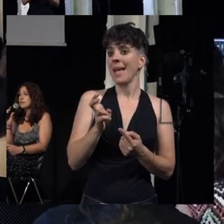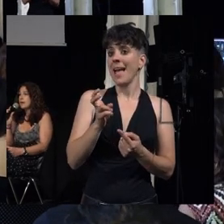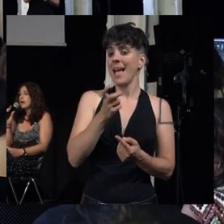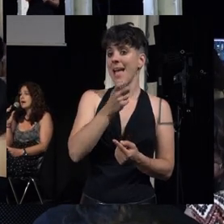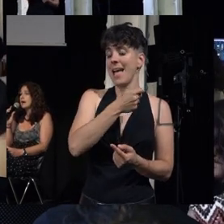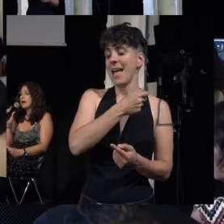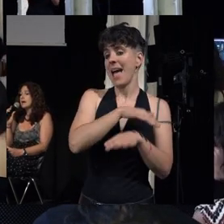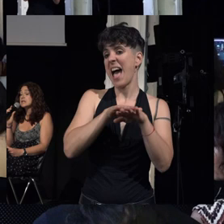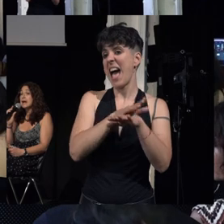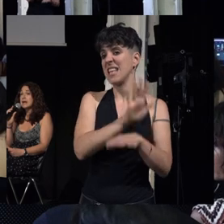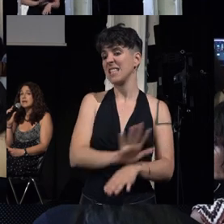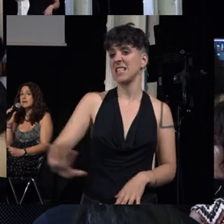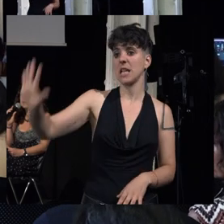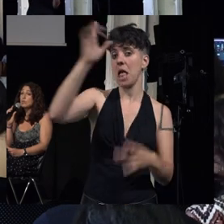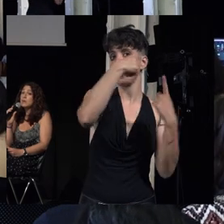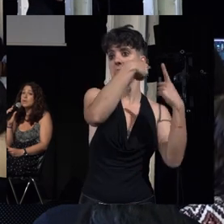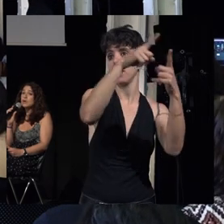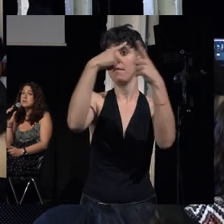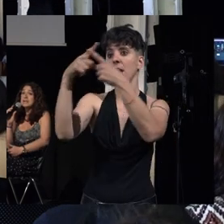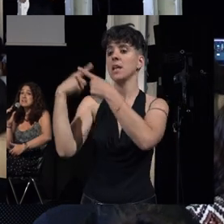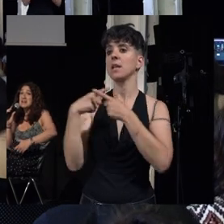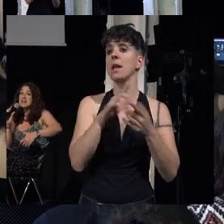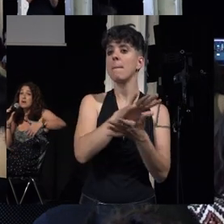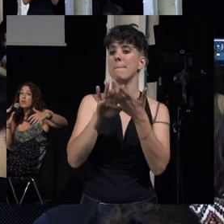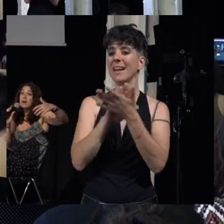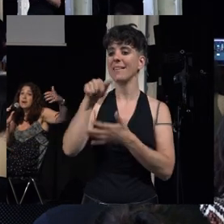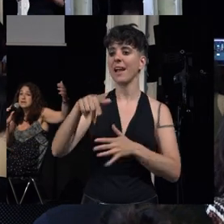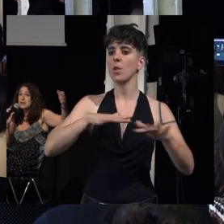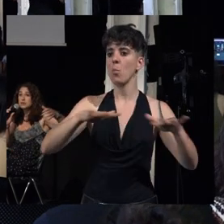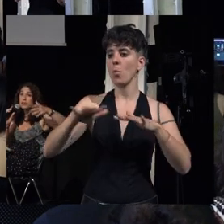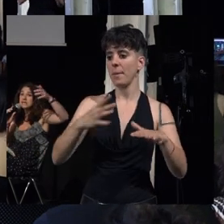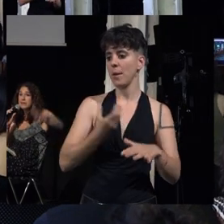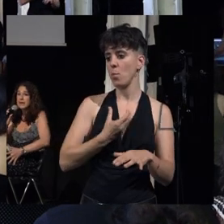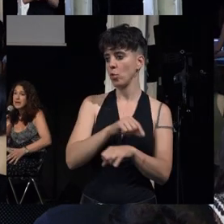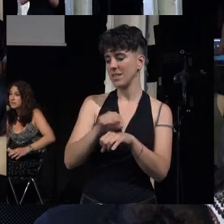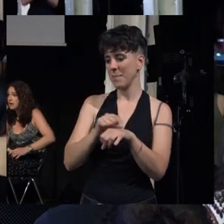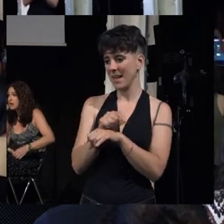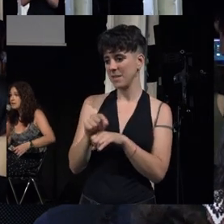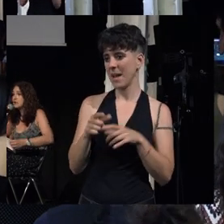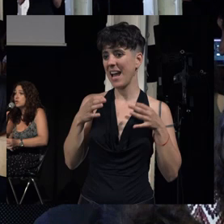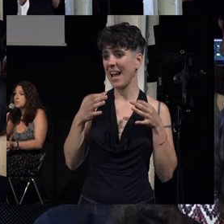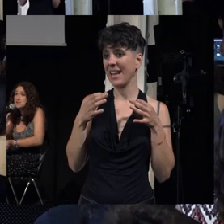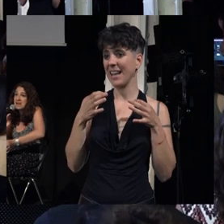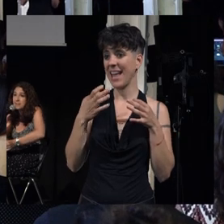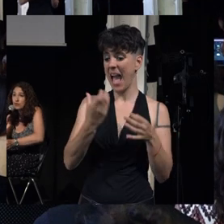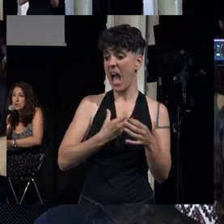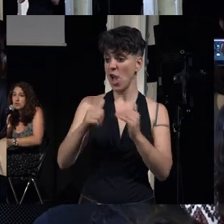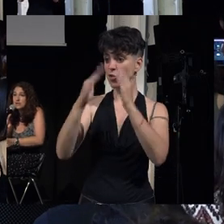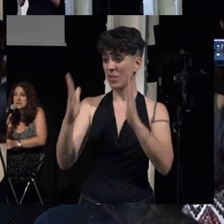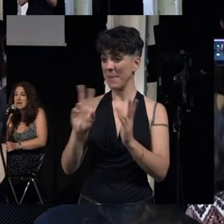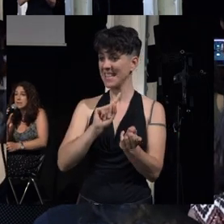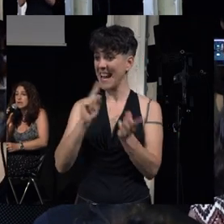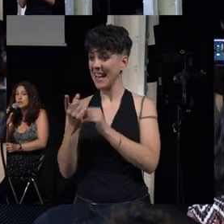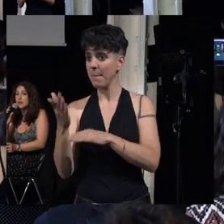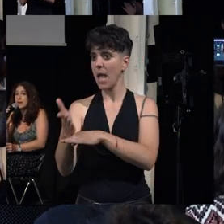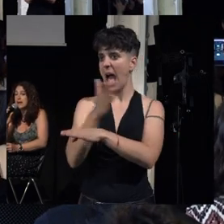l'Estat que ens parlen d'aquest moviment municipalista que arriba molt abans de que es comencin a parlar d'ajuntaments del canvi o no